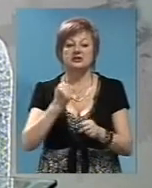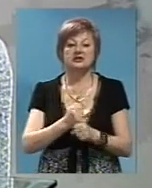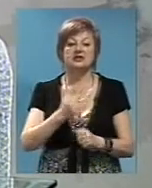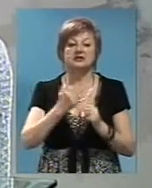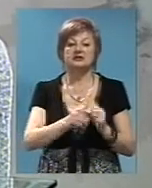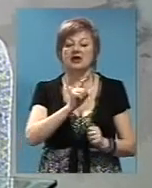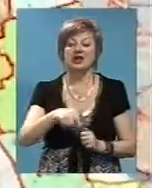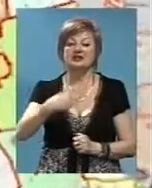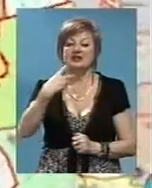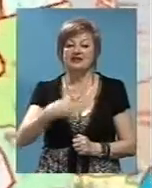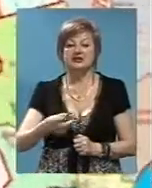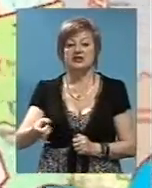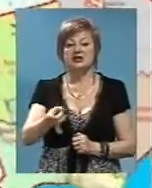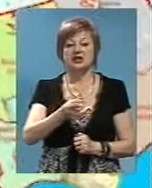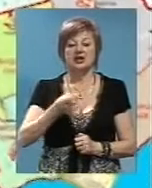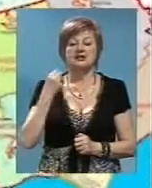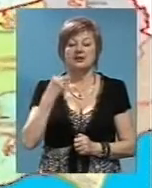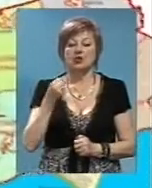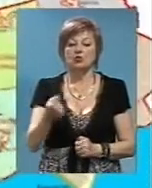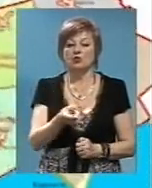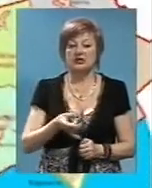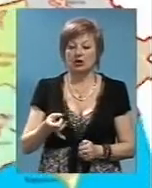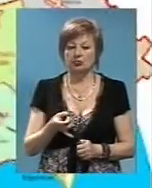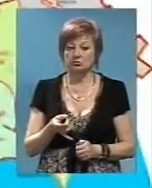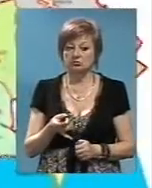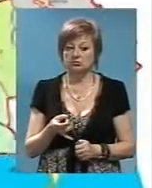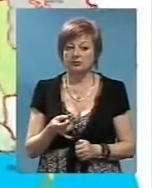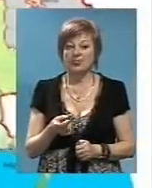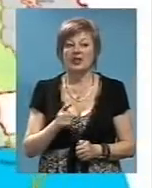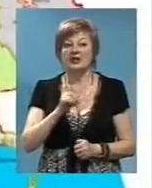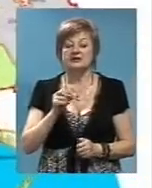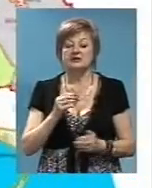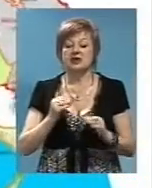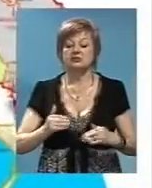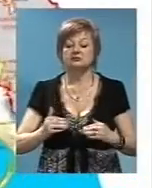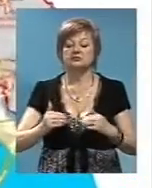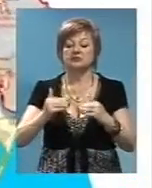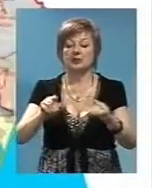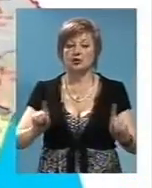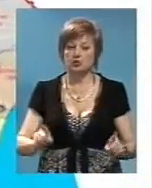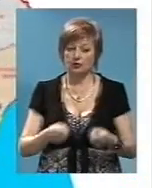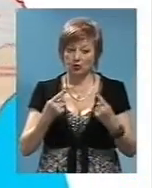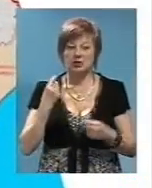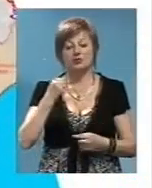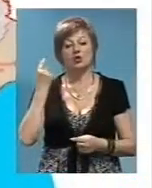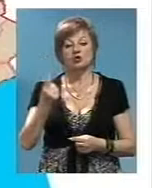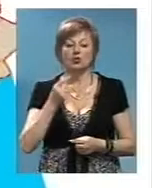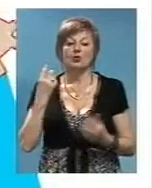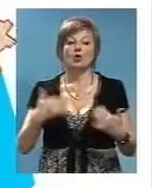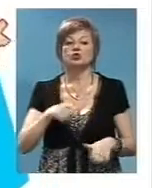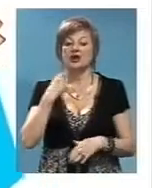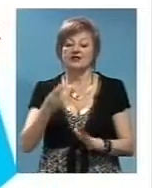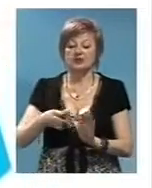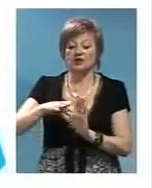20 існуючих районів Запорізького регіону. За темпами створення, Запорізька область, як я вже й говорив,